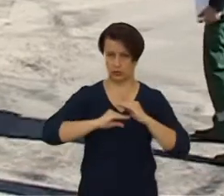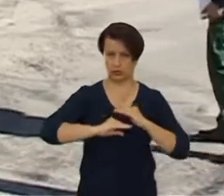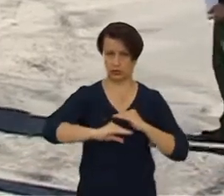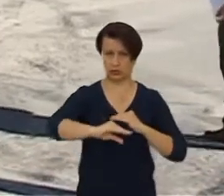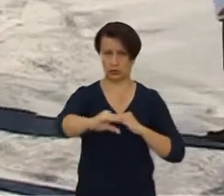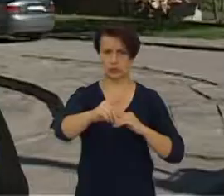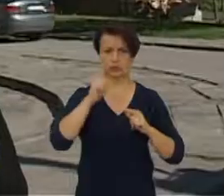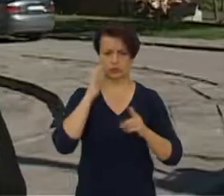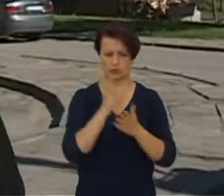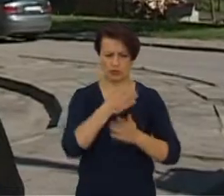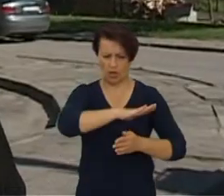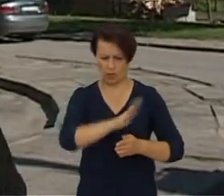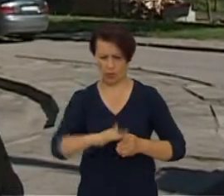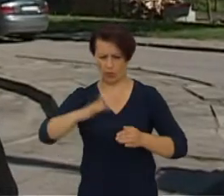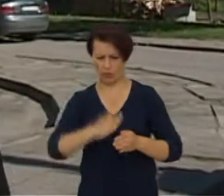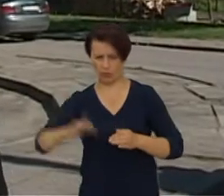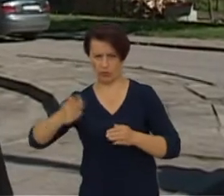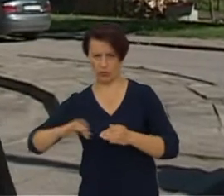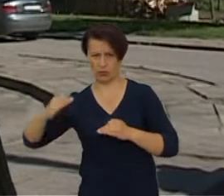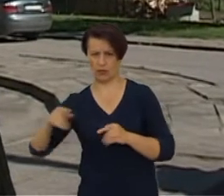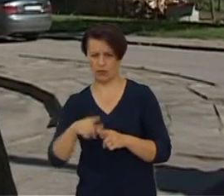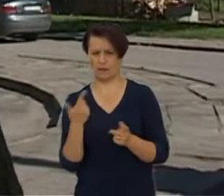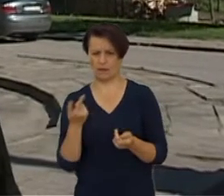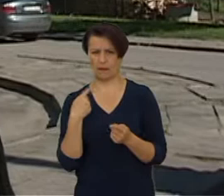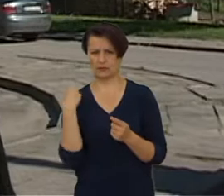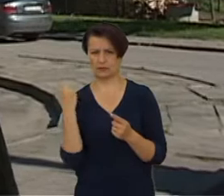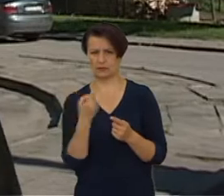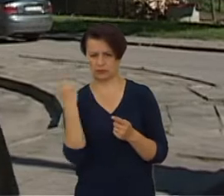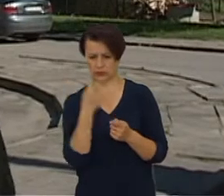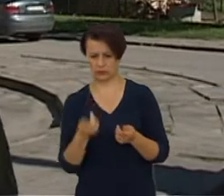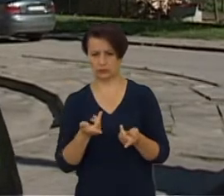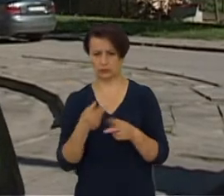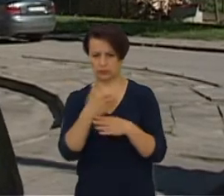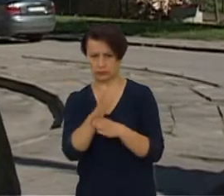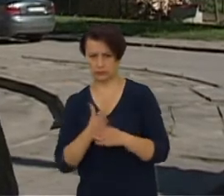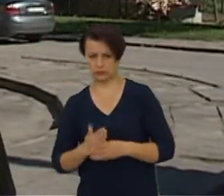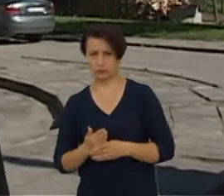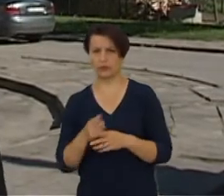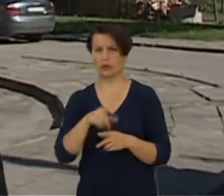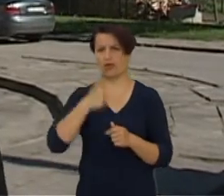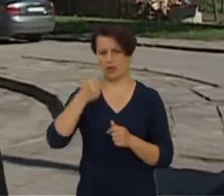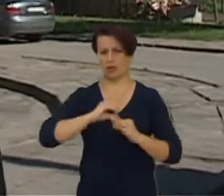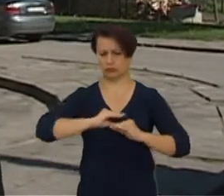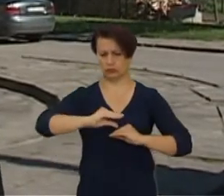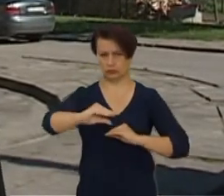viskas. Ištisinis, kur jau tikrai didelis dubinas, ten jau asfaltas susidėvėjęs, tarkim,